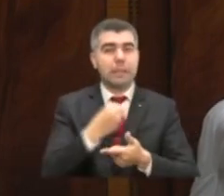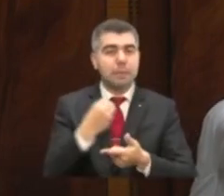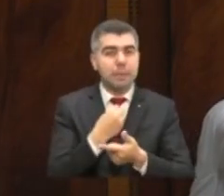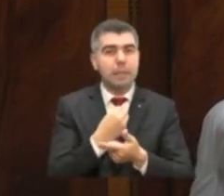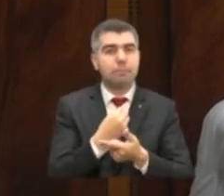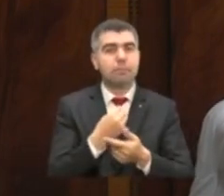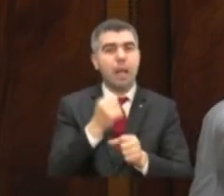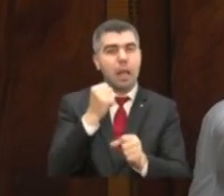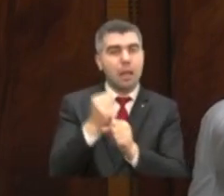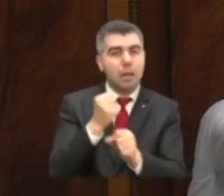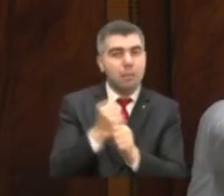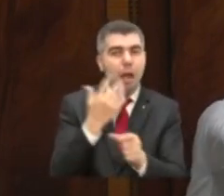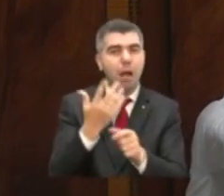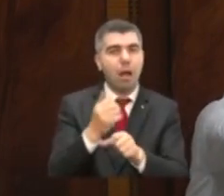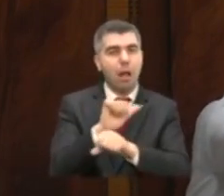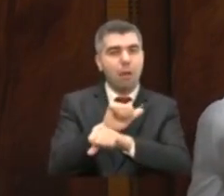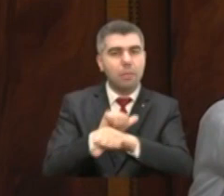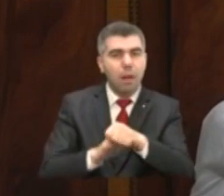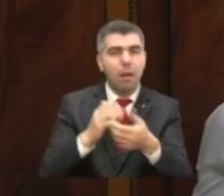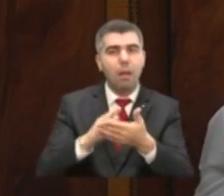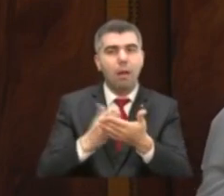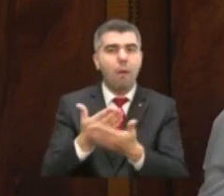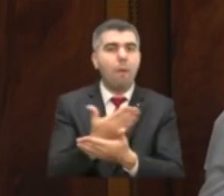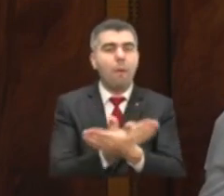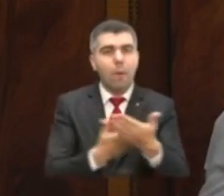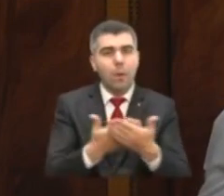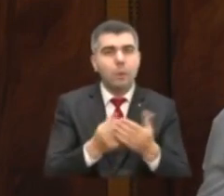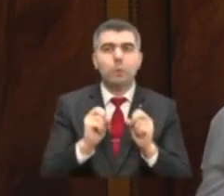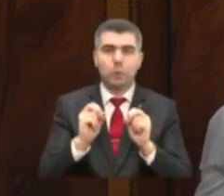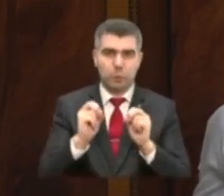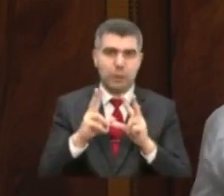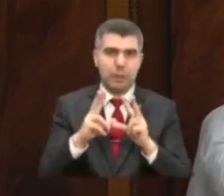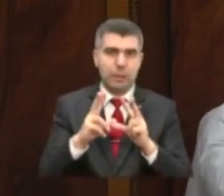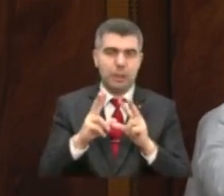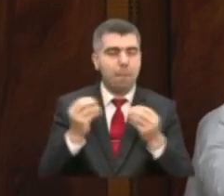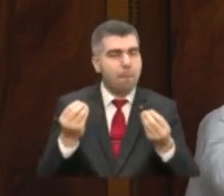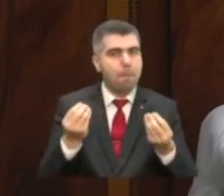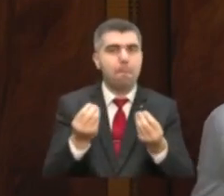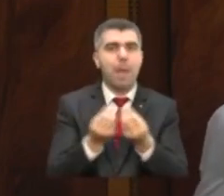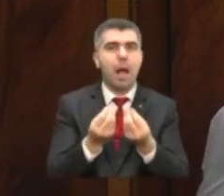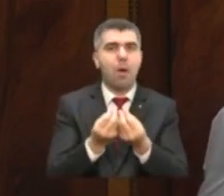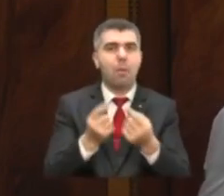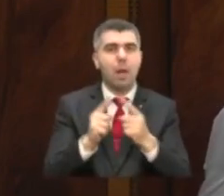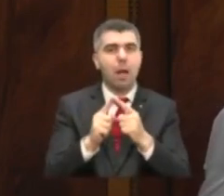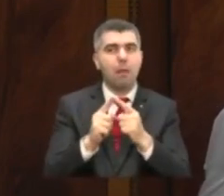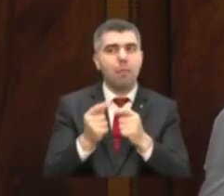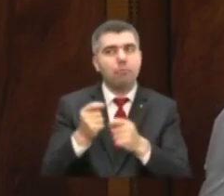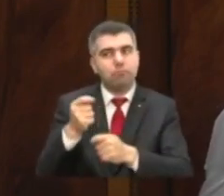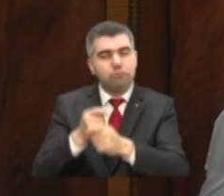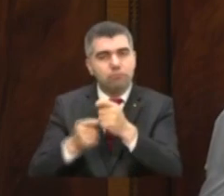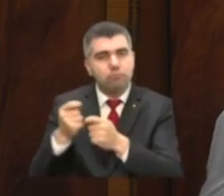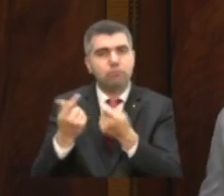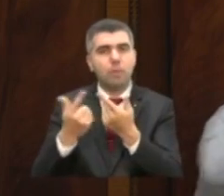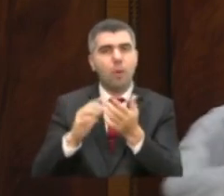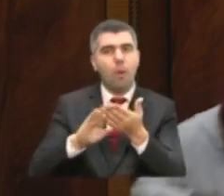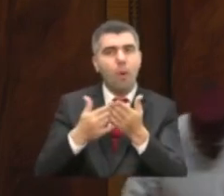والحماية الاجتماعية، مع أولويات للقطاعات الاقتصادية التي هي التي ستدعم النهوض